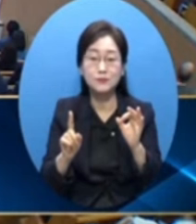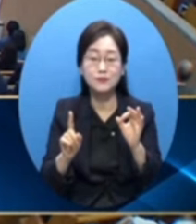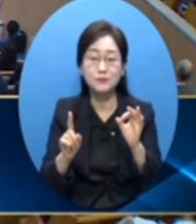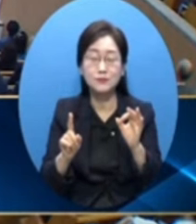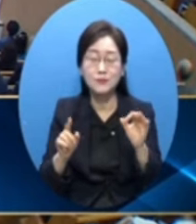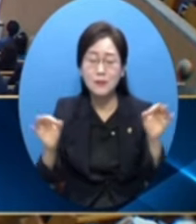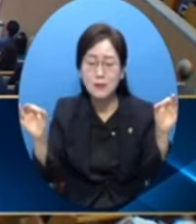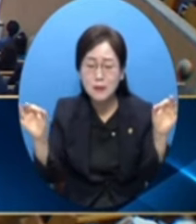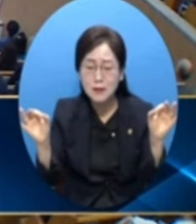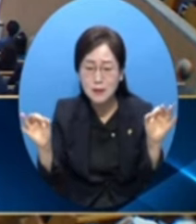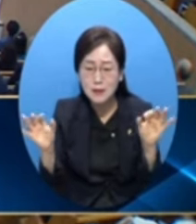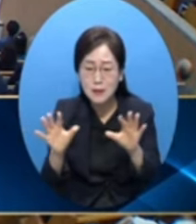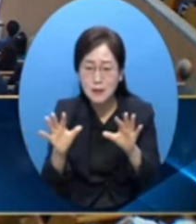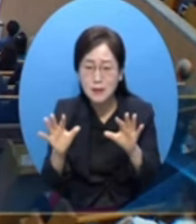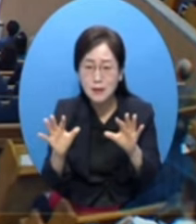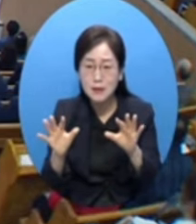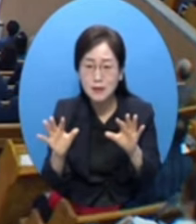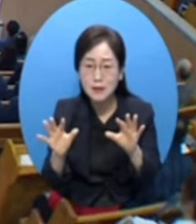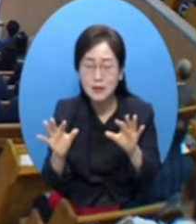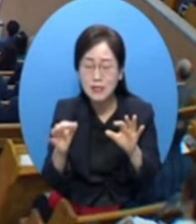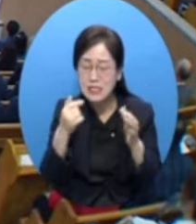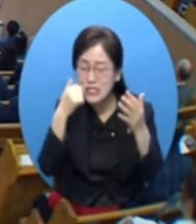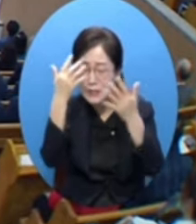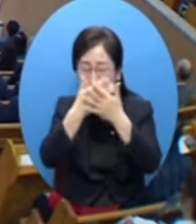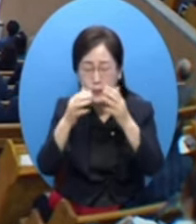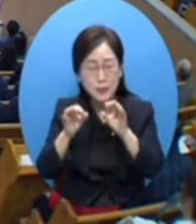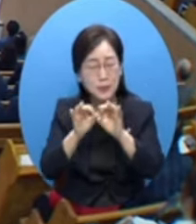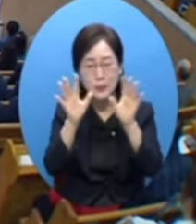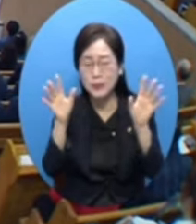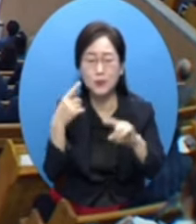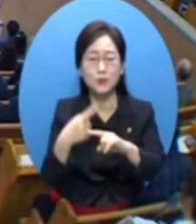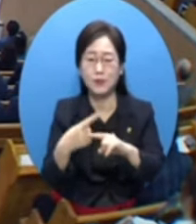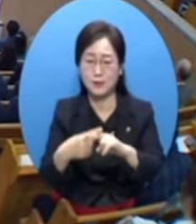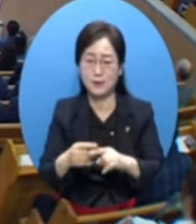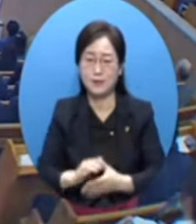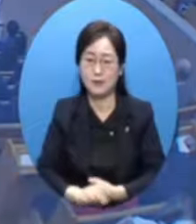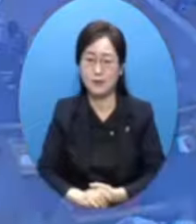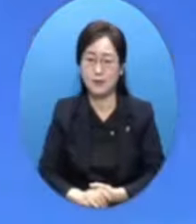잠시 있다 사라지는 아침 안개와도 같다고 했습니다.